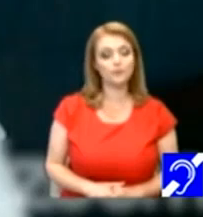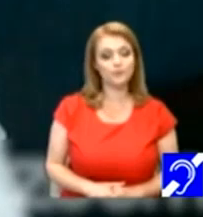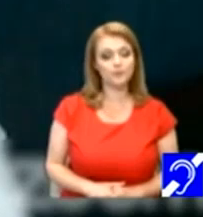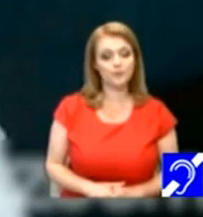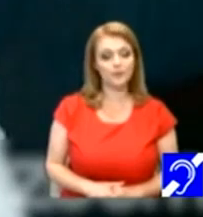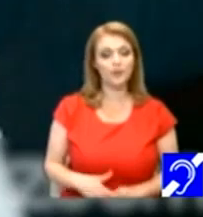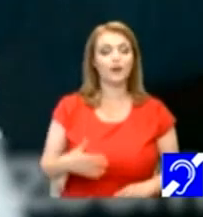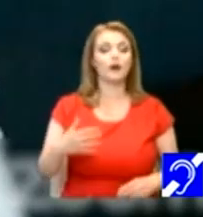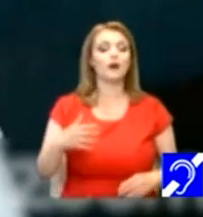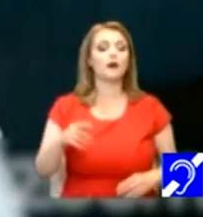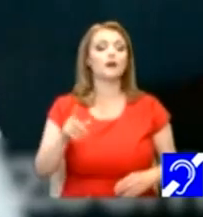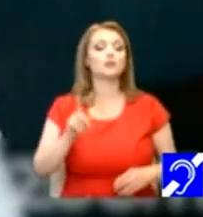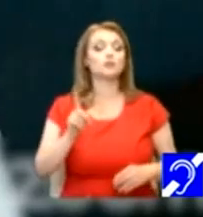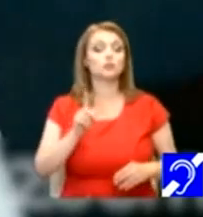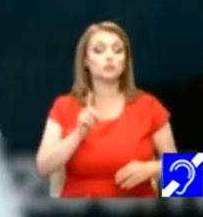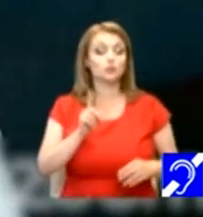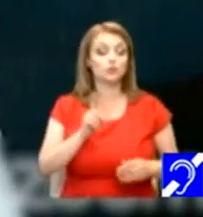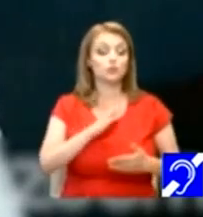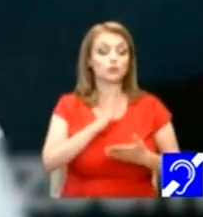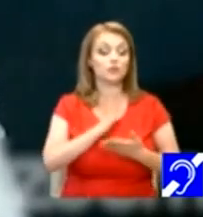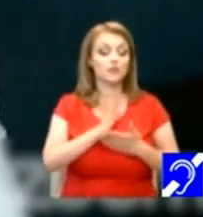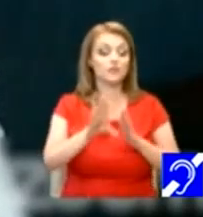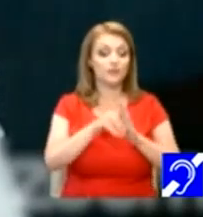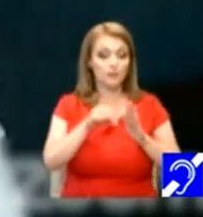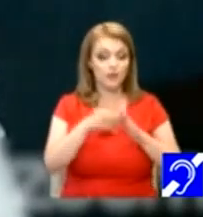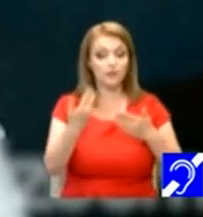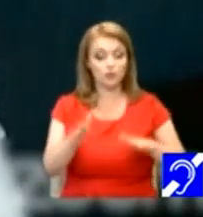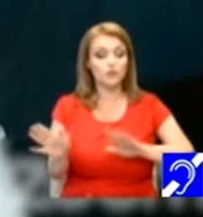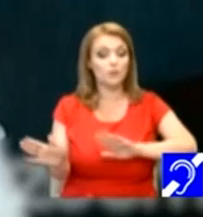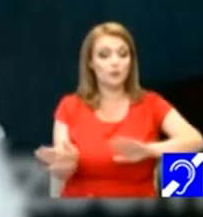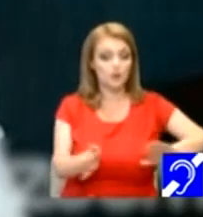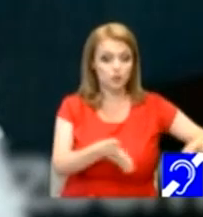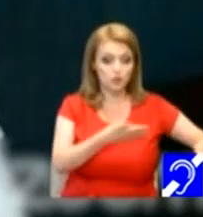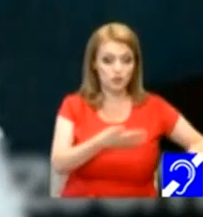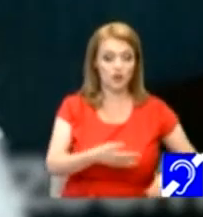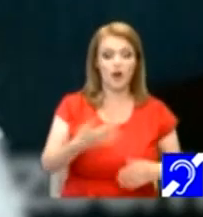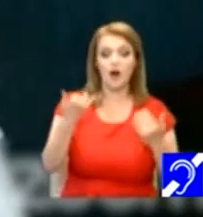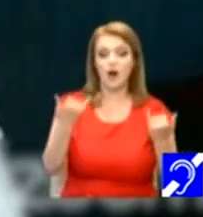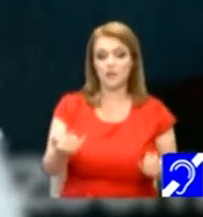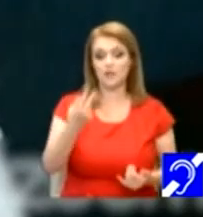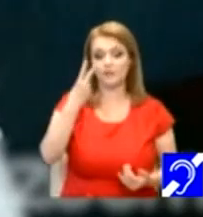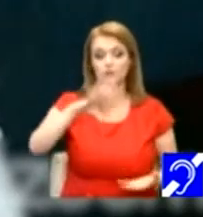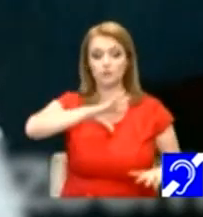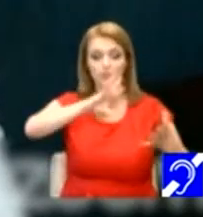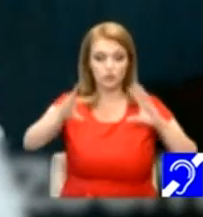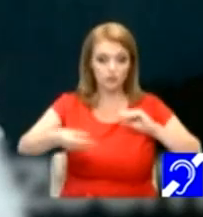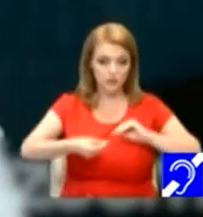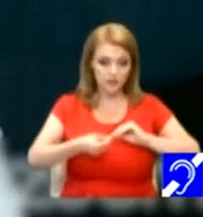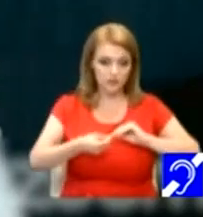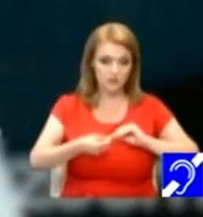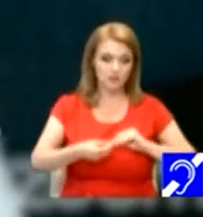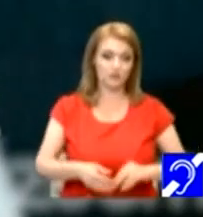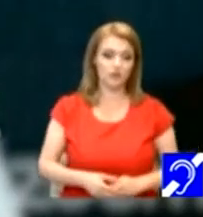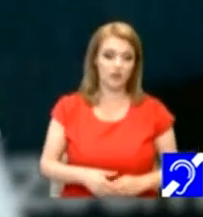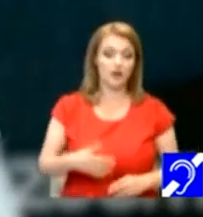o etapă din ceea ce înseamnă alegeri și campanie electorală. Astăzi am văzut rezultatele, am